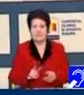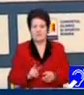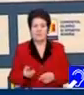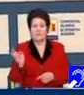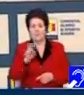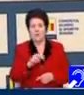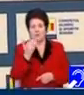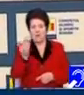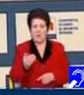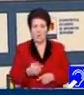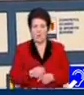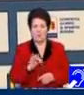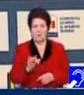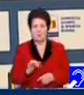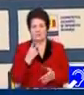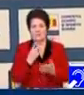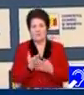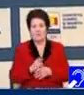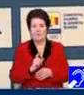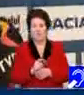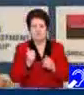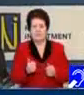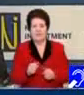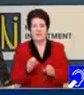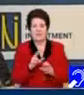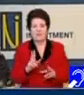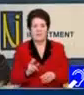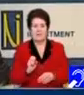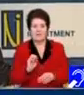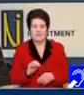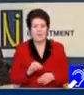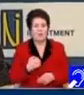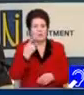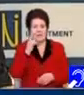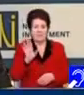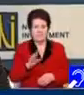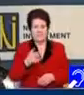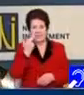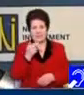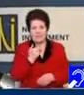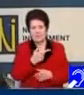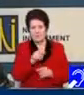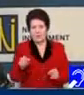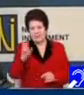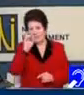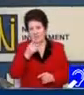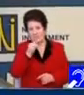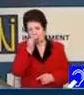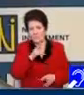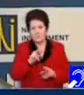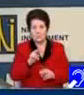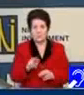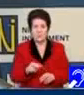vom merge acolo și vom juca niște meciuri foarte bune și ne vom califica. Nu mă gândesc la Italia sau la cei alți adversari pe care nu-i pot controla, nu